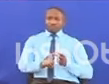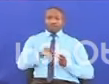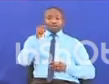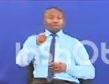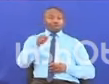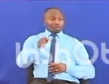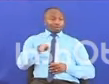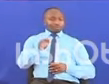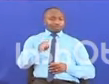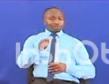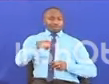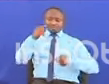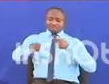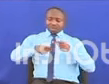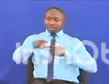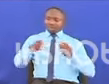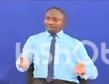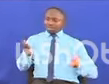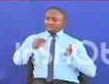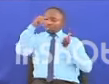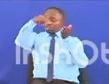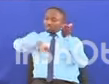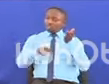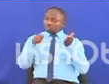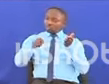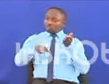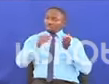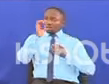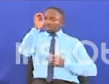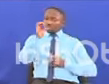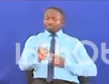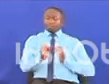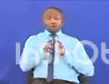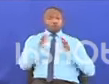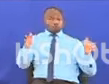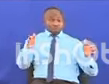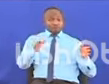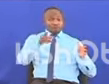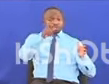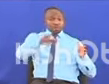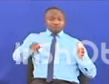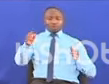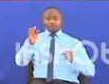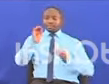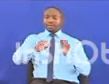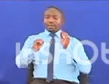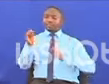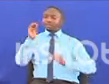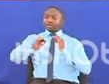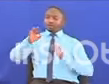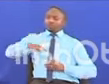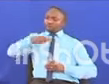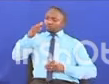hapa leo miradi ya maendeleo huko chini iliyopo, asilimia kubwa Watanzania wanachangishwa na kwenda kujitolea